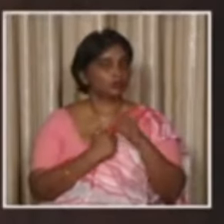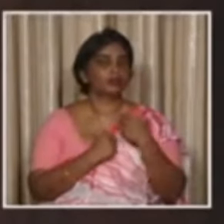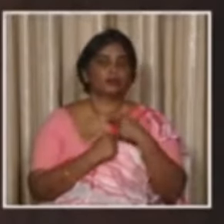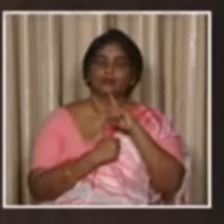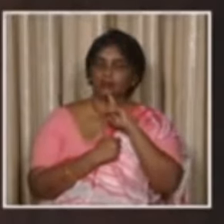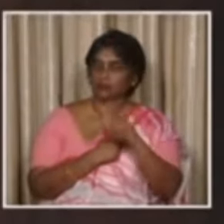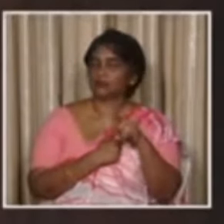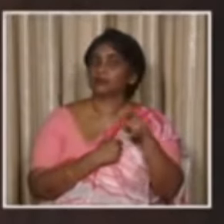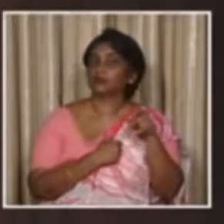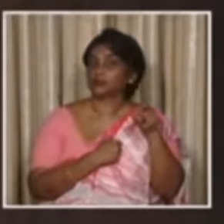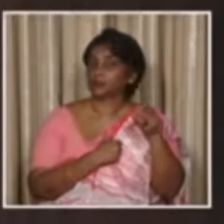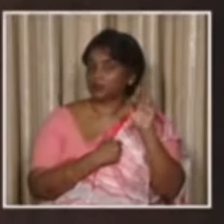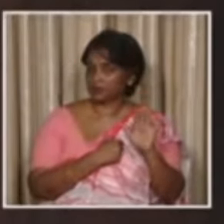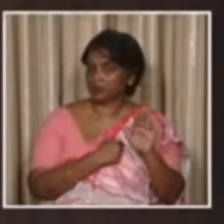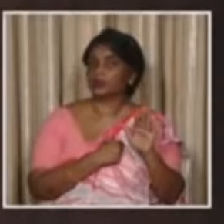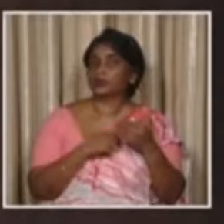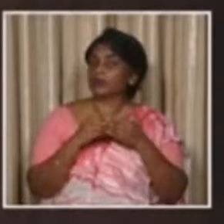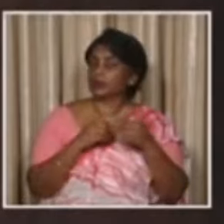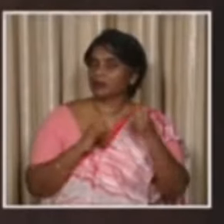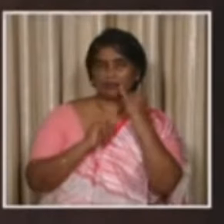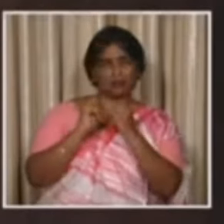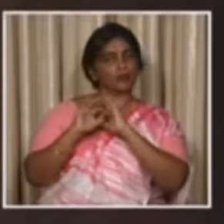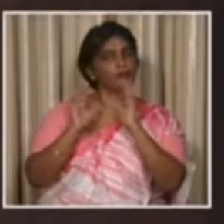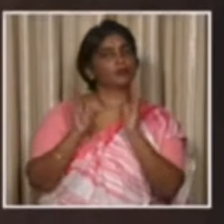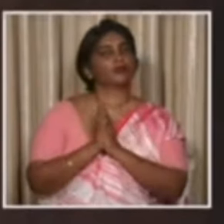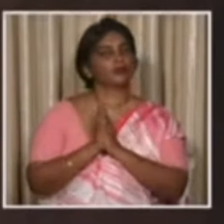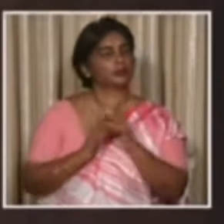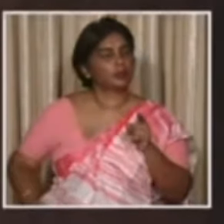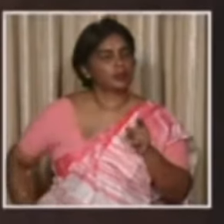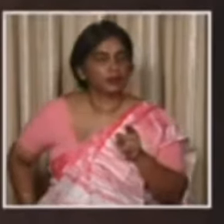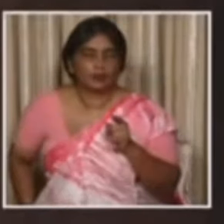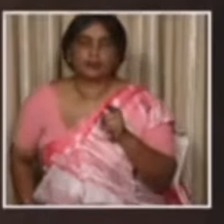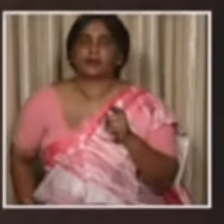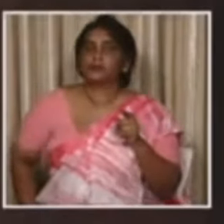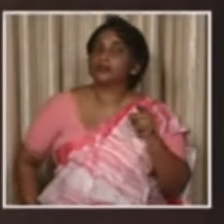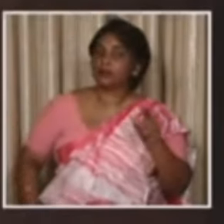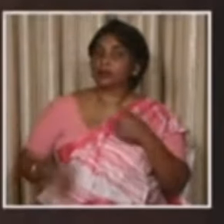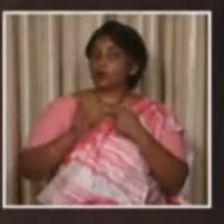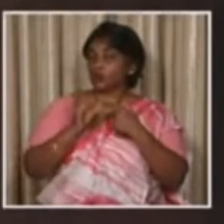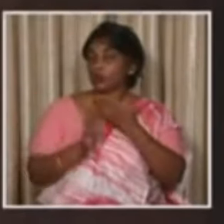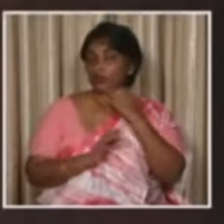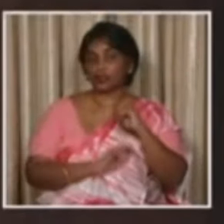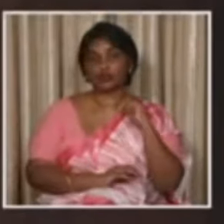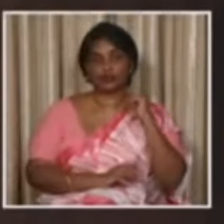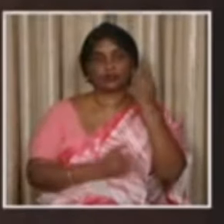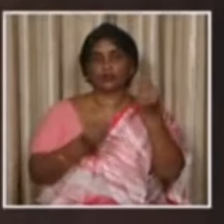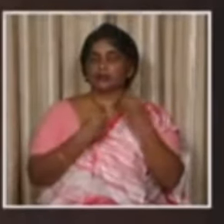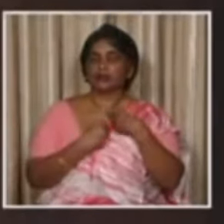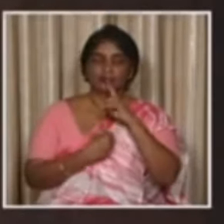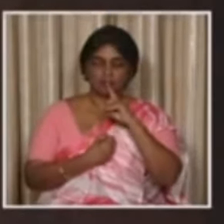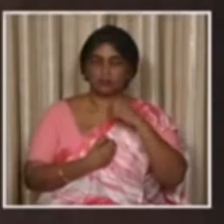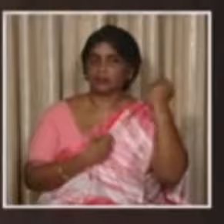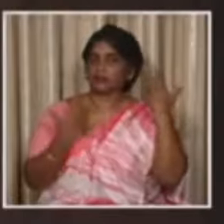මතක් කරමින් ඔවුන්ගේ මේ තියෙන චෝදනා වලට ඔවුන්ට උත්තර දෙන්න පුළුවන් ශක්තියක් ලැබේවයි කියලා ප්‍රාර්ථනා